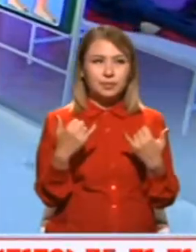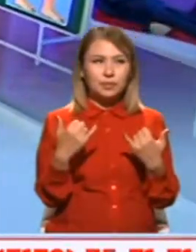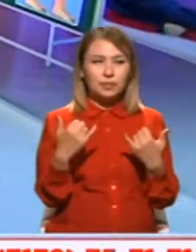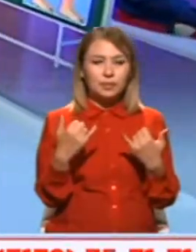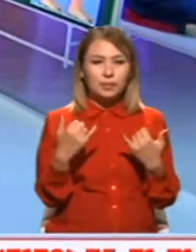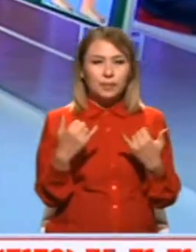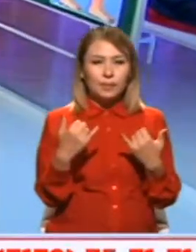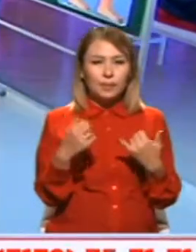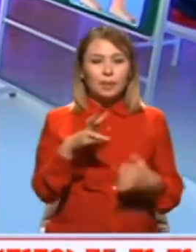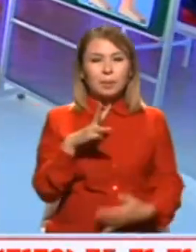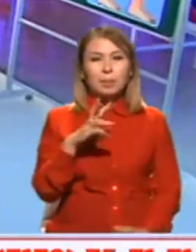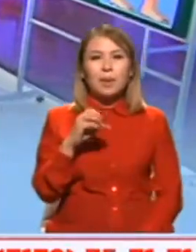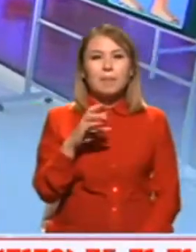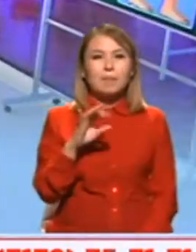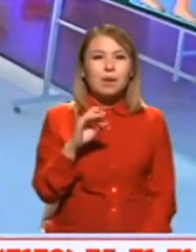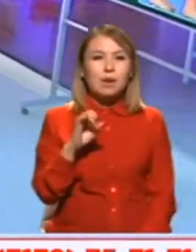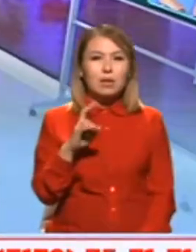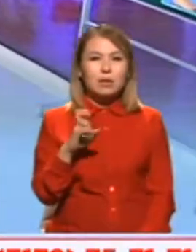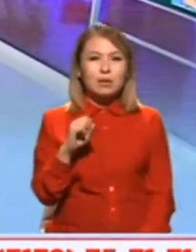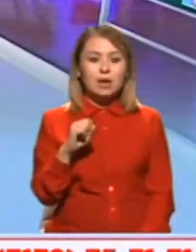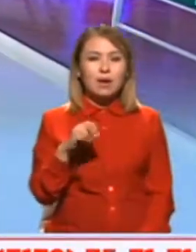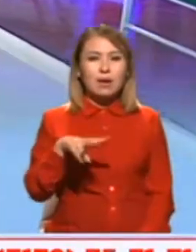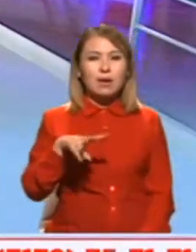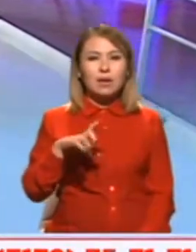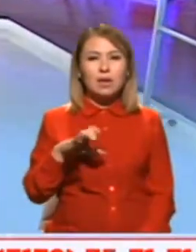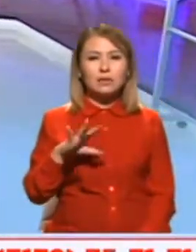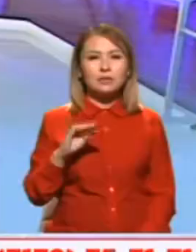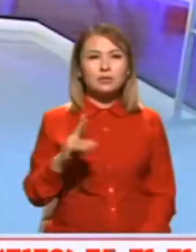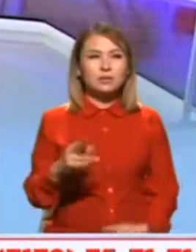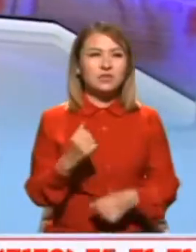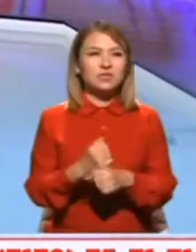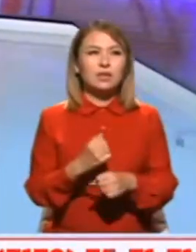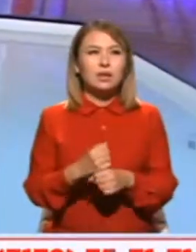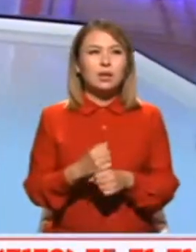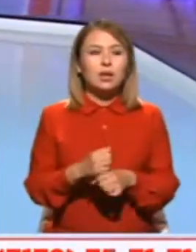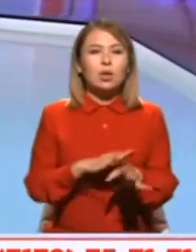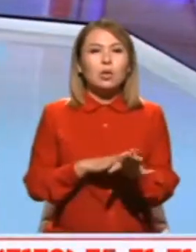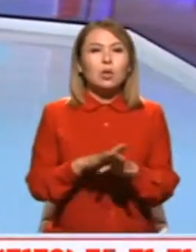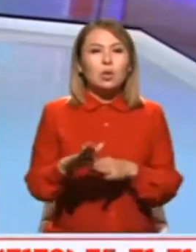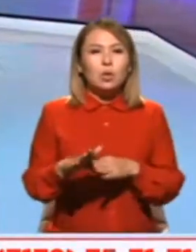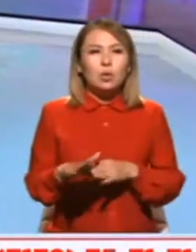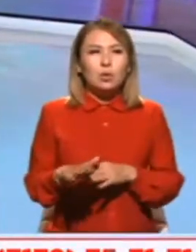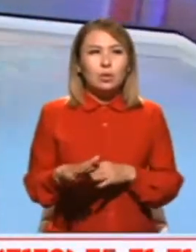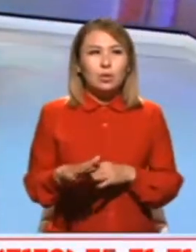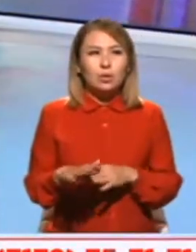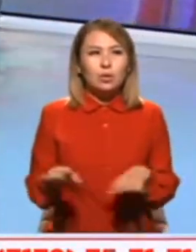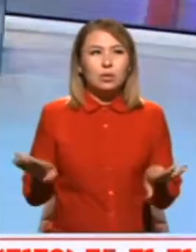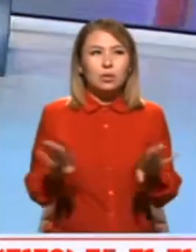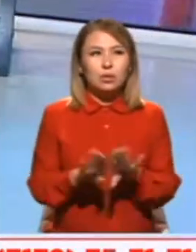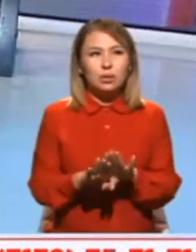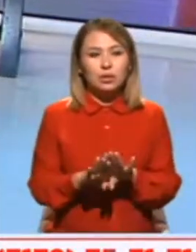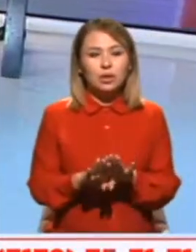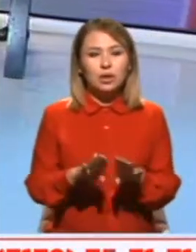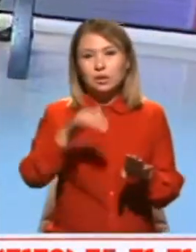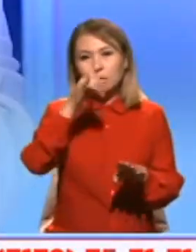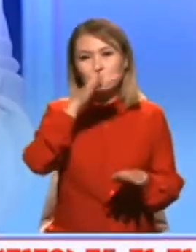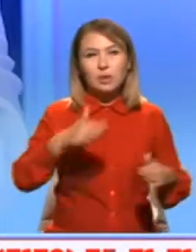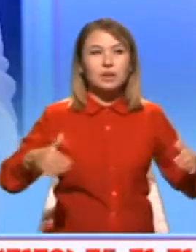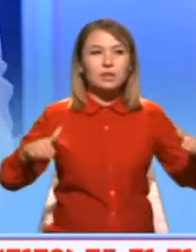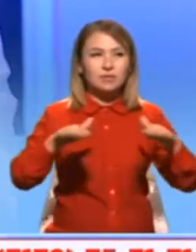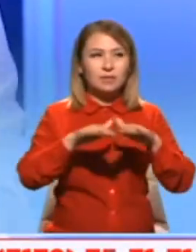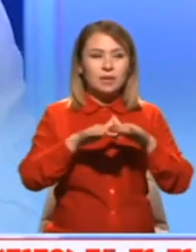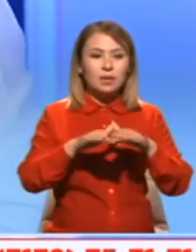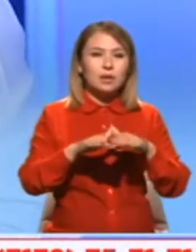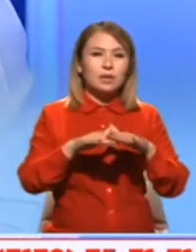келетін болсақ, мембрана қабатында эластикалық, ол жерде мембрана қабатында түгел ғана ол тек қана жабық пространство емес, ол жерде мембранаға